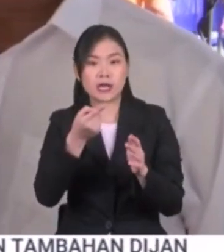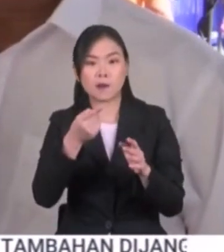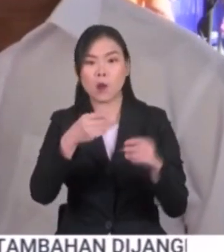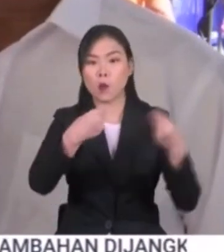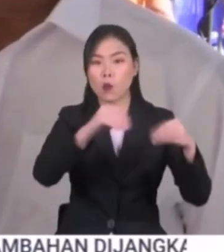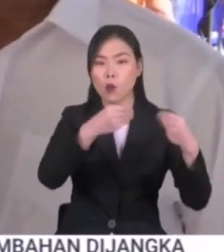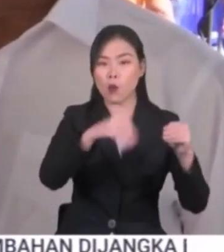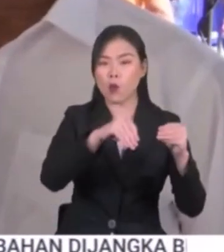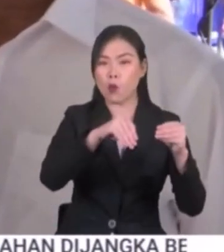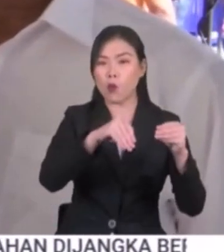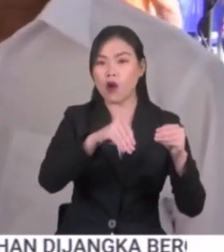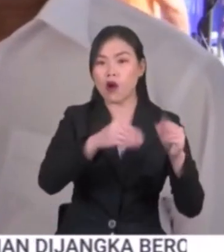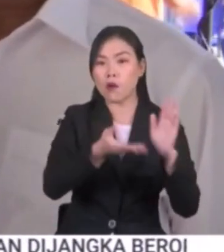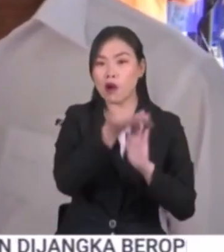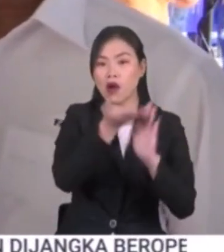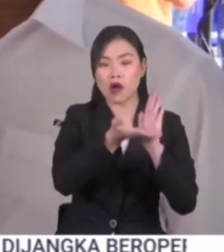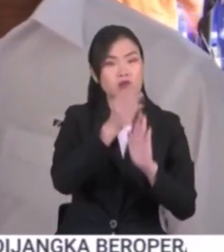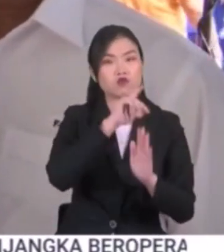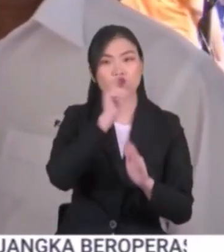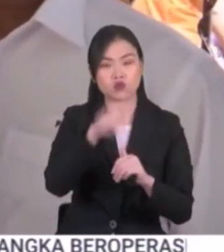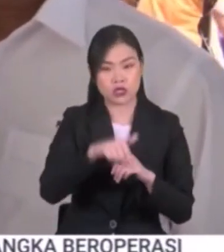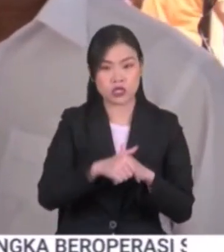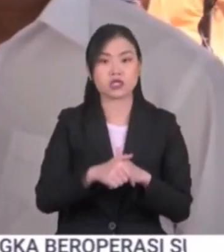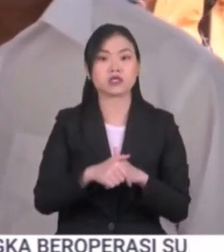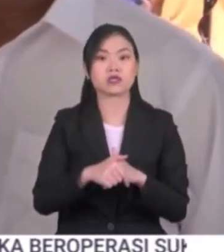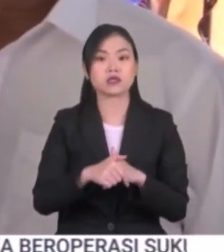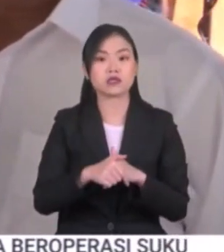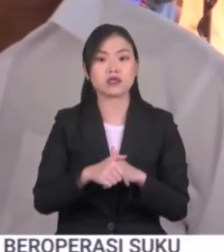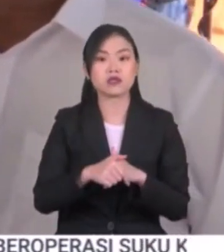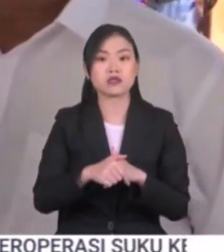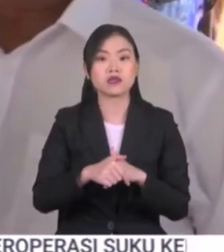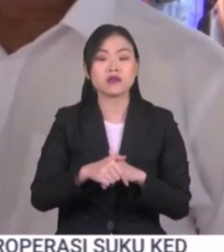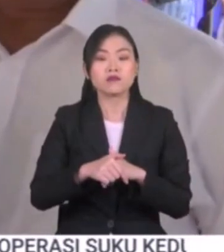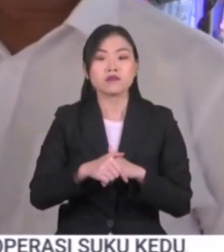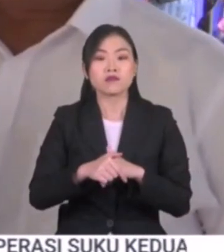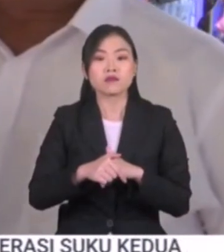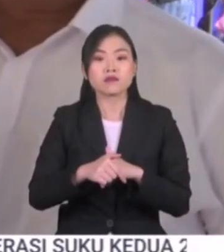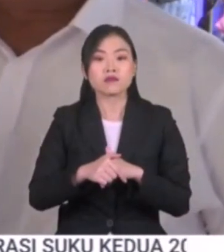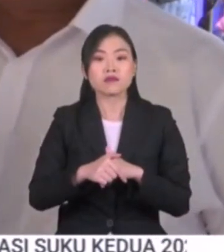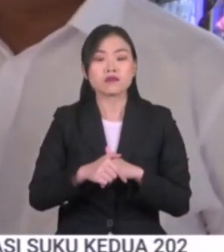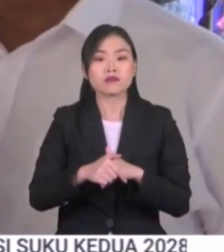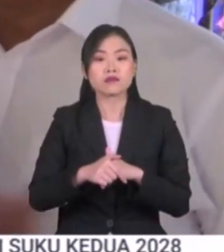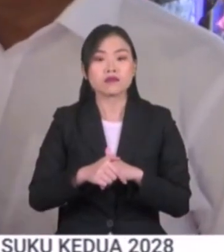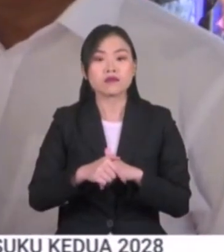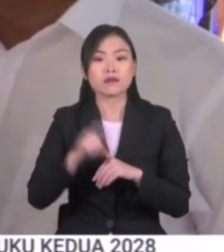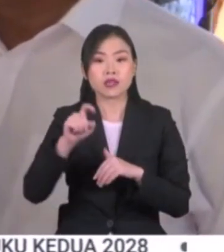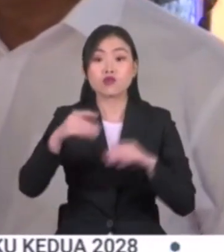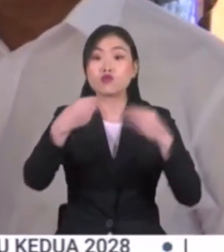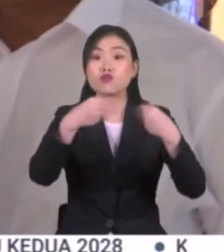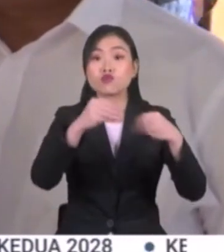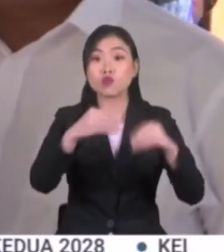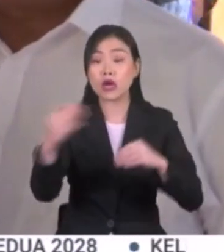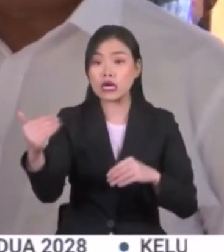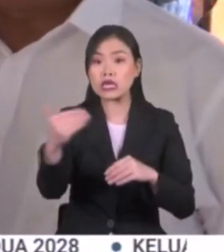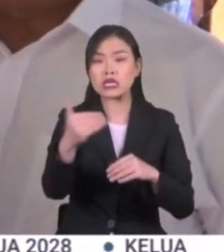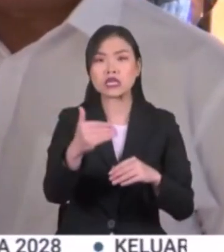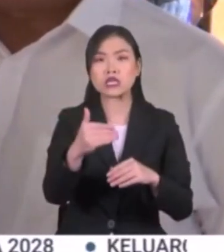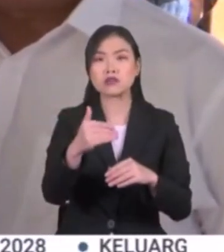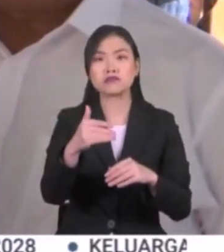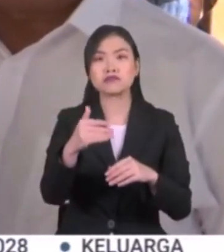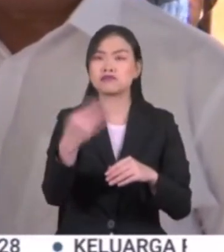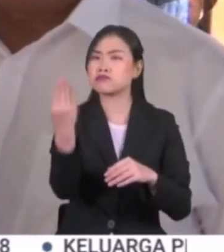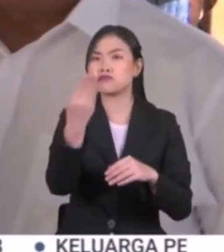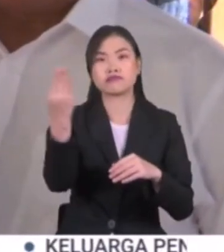harga, tapi perlu ada satu jawab sosial kepada rakyat Malaysia untuk menjual ikan pada harga yang